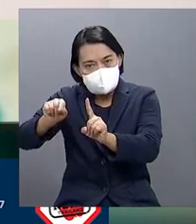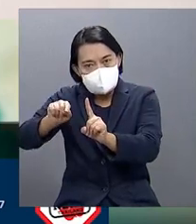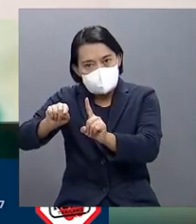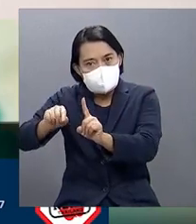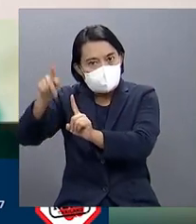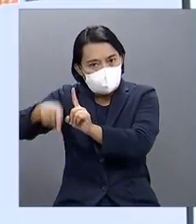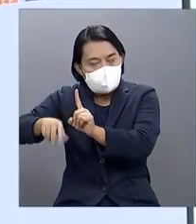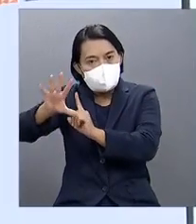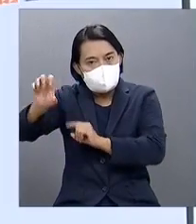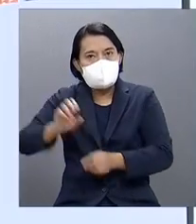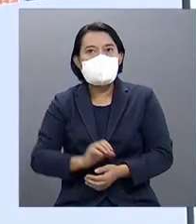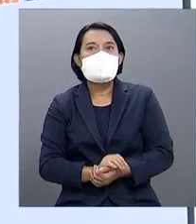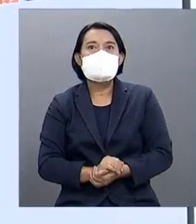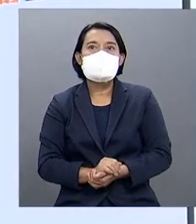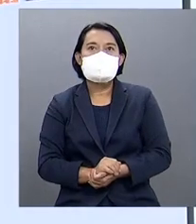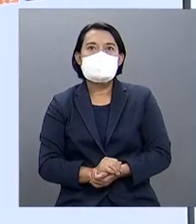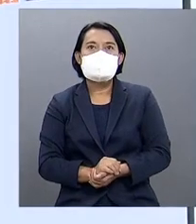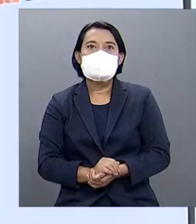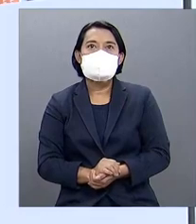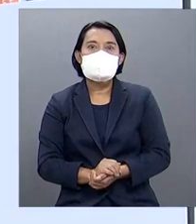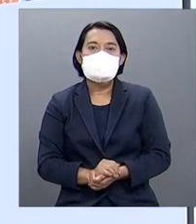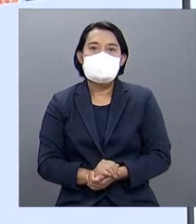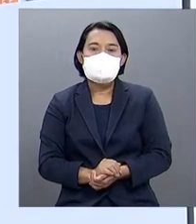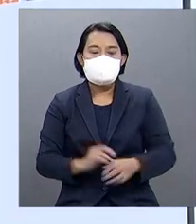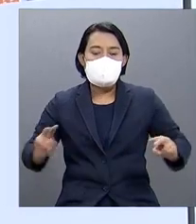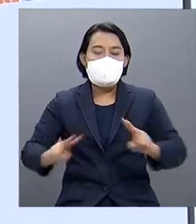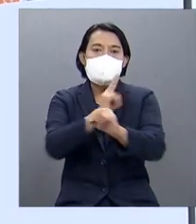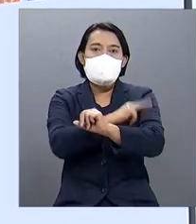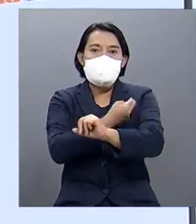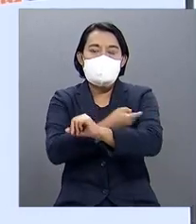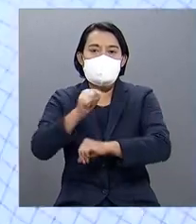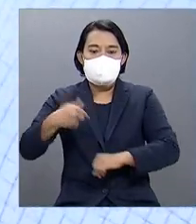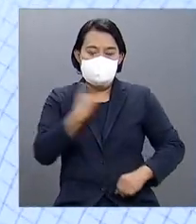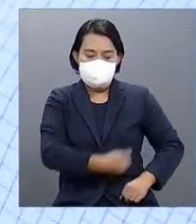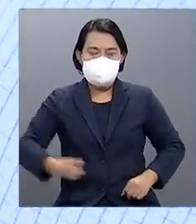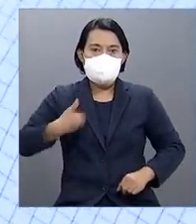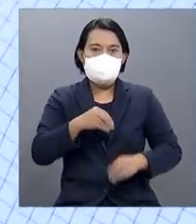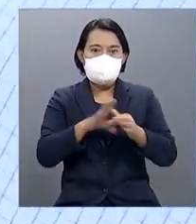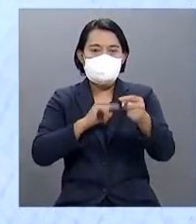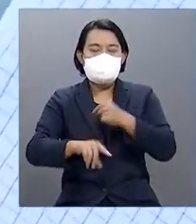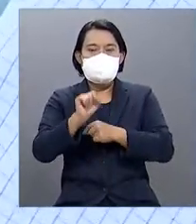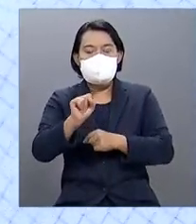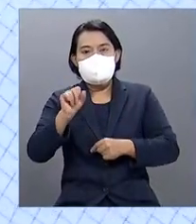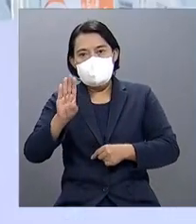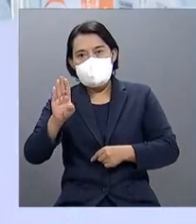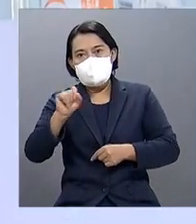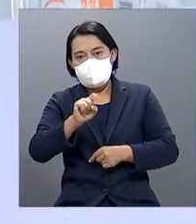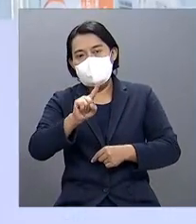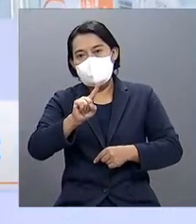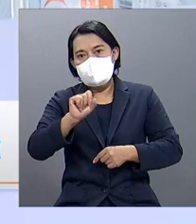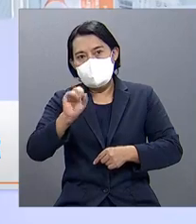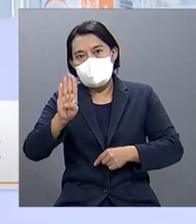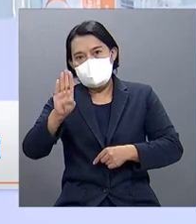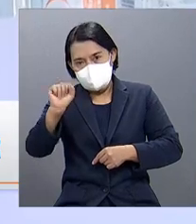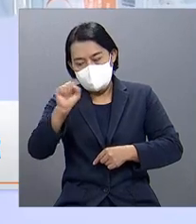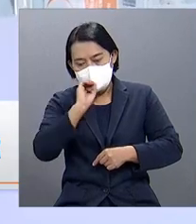นี้กรมสนับสนุนบริการสุขภาพกระทรวงสาธารณสุขหรือว่าเรียกย่อๆกันสบส.เขาชี้แจงออกมาแล้วว่าจริงนะคะปรับลดให้